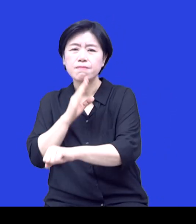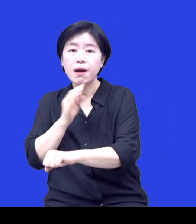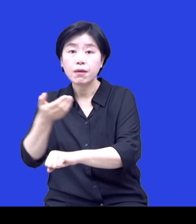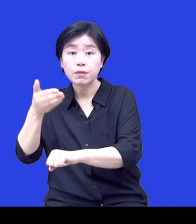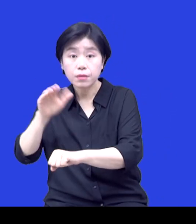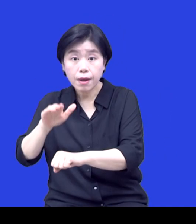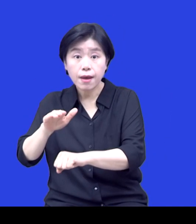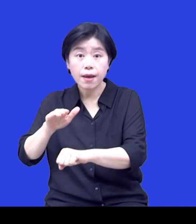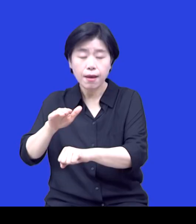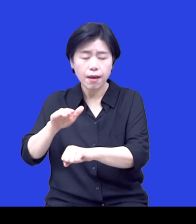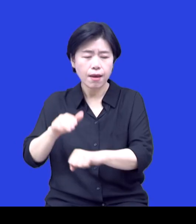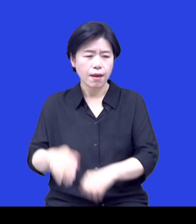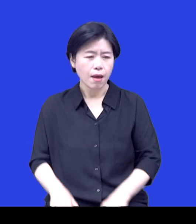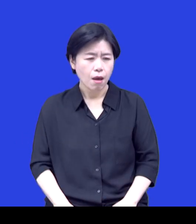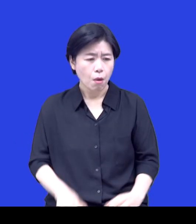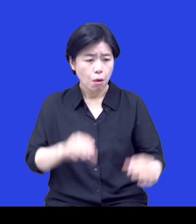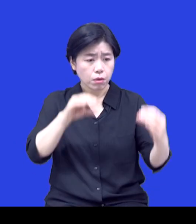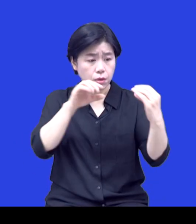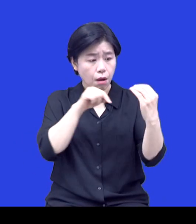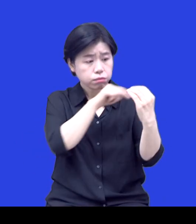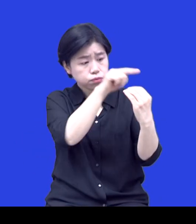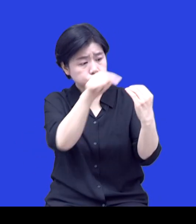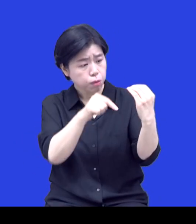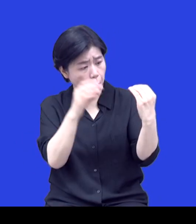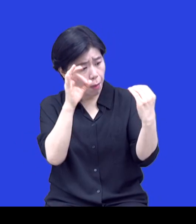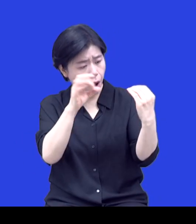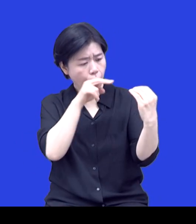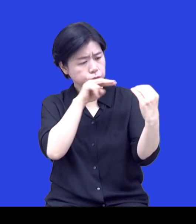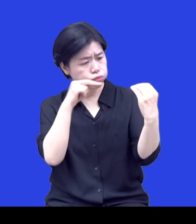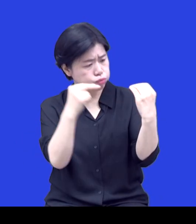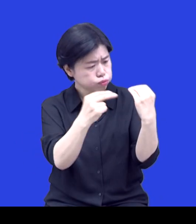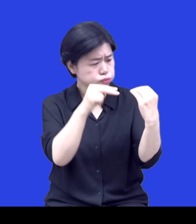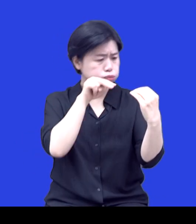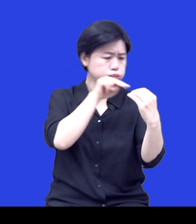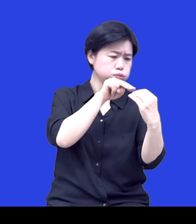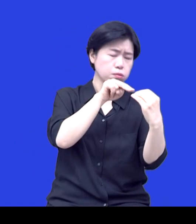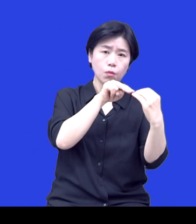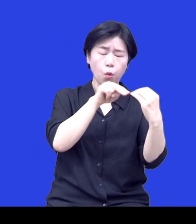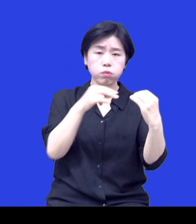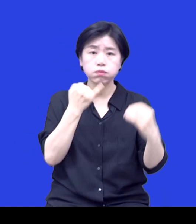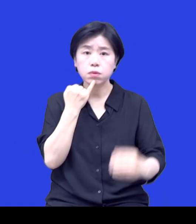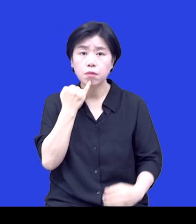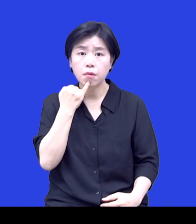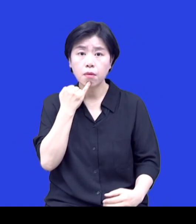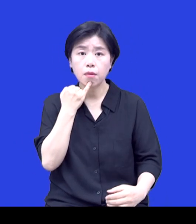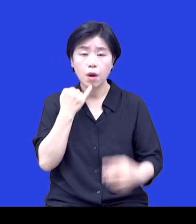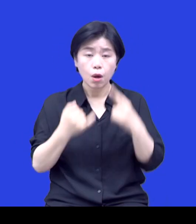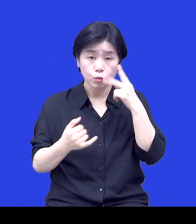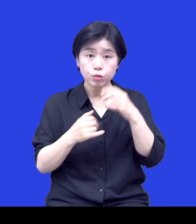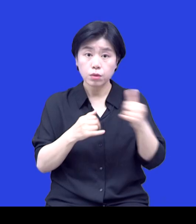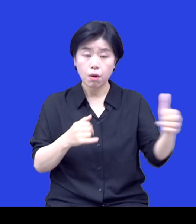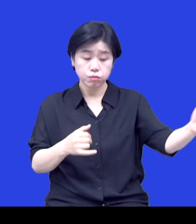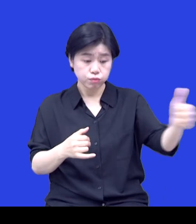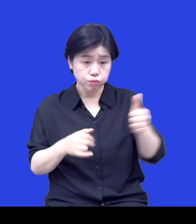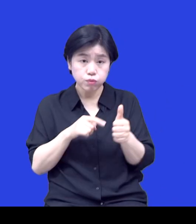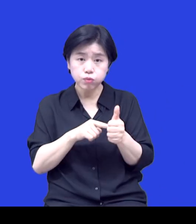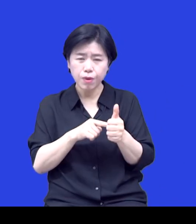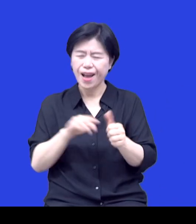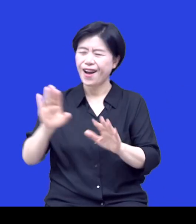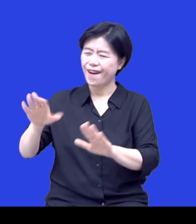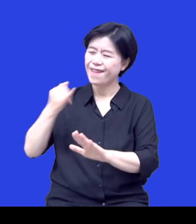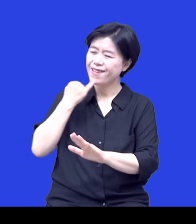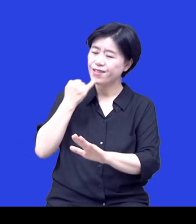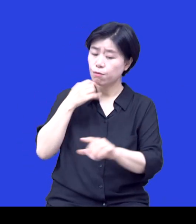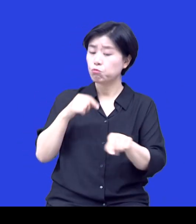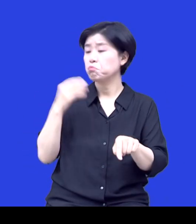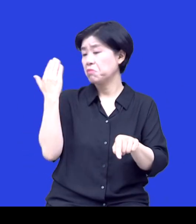가더니 요만한 예. 눈에 보이지도 않는 이거 스크래치 난 것 같다는 거야. 굳이. 본인이 냈는데 그걸